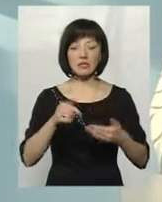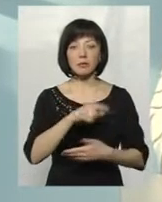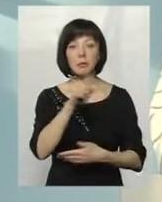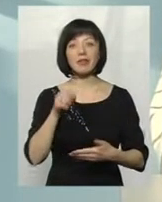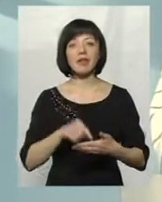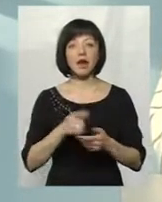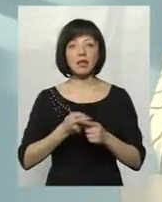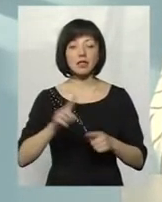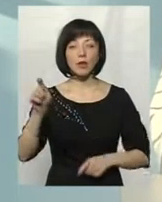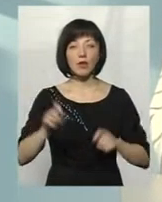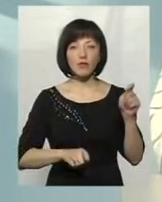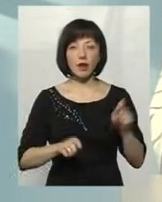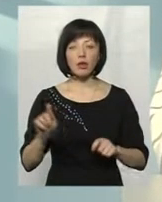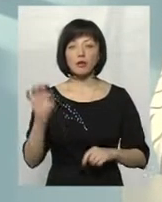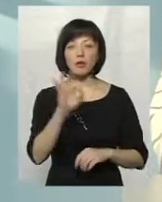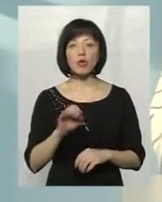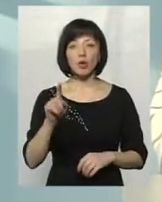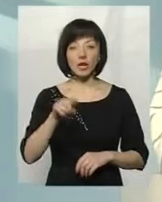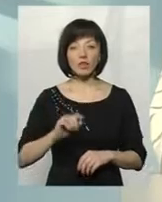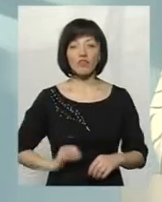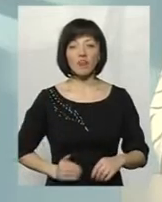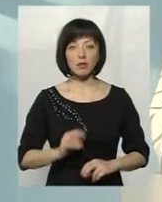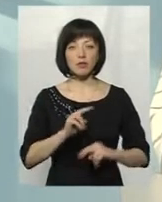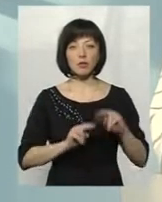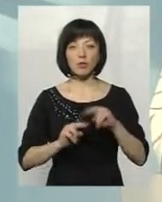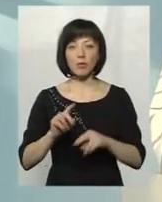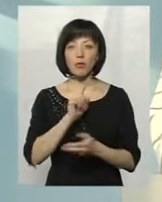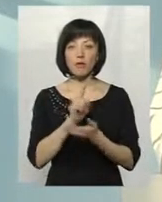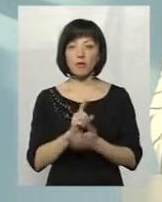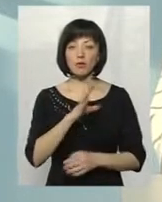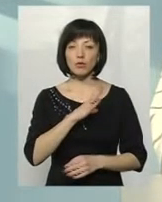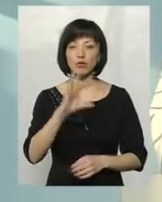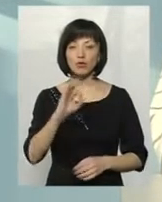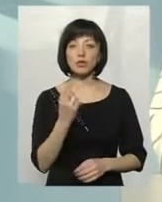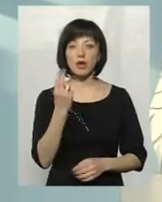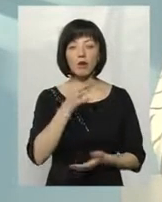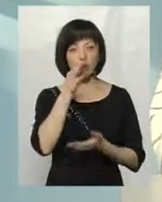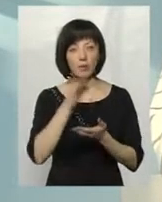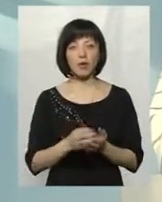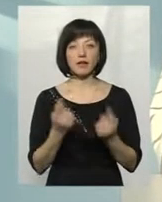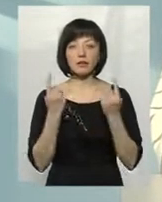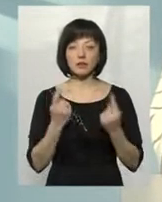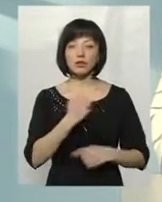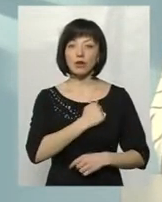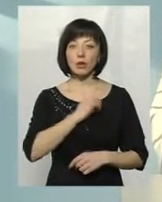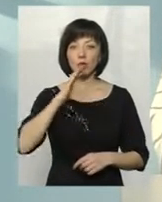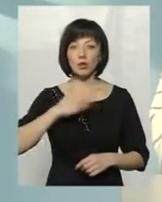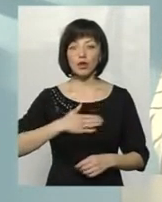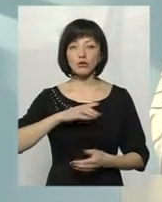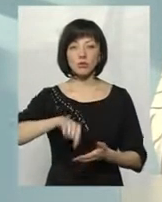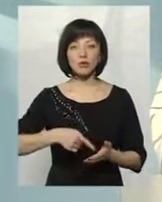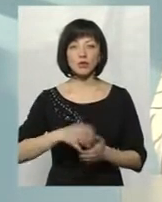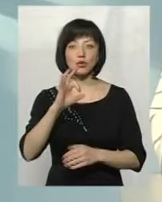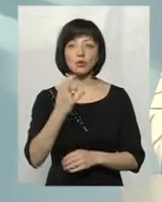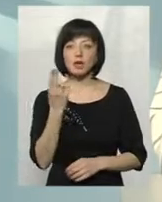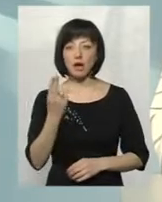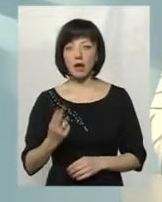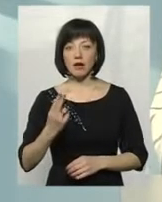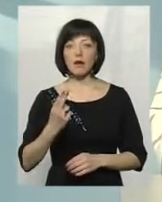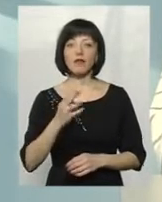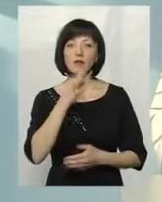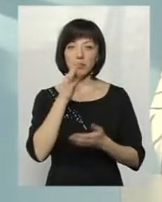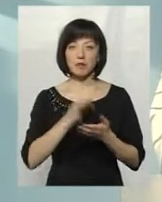що забудовники повинні бути соціально відповідальними. На превеликий жаль, в нашому місті соціально відповідальних будівельних